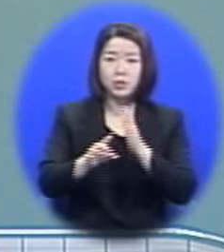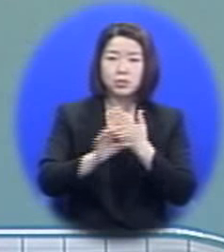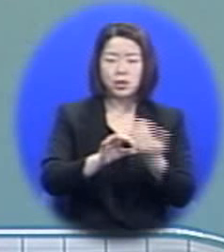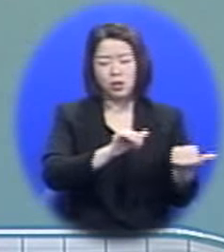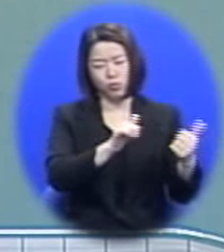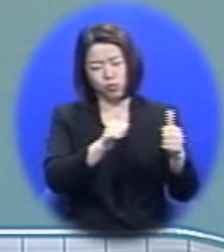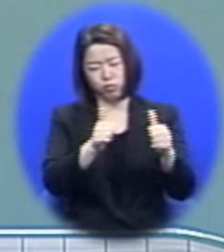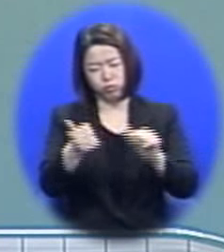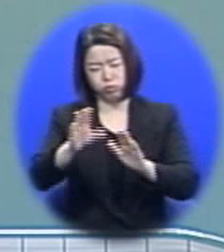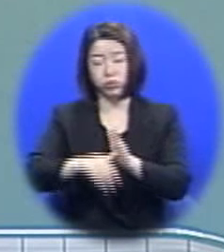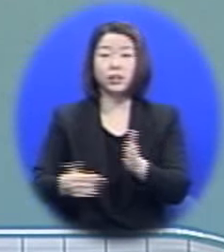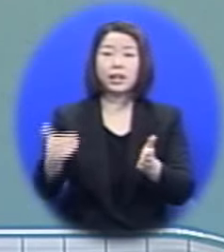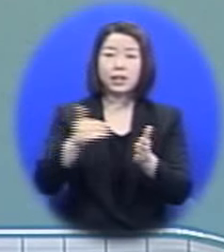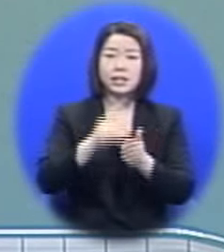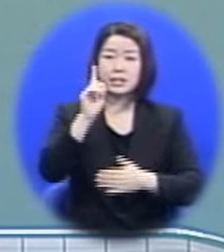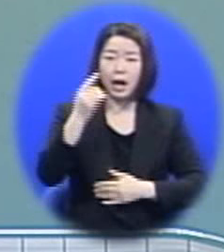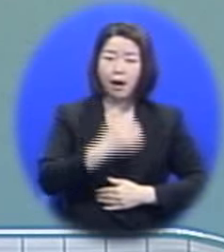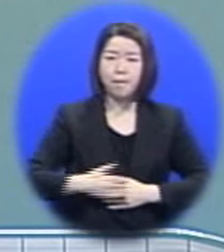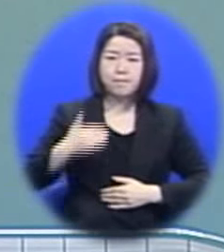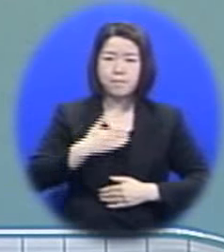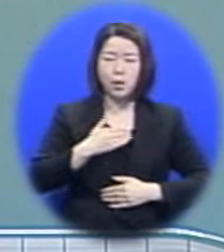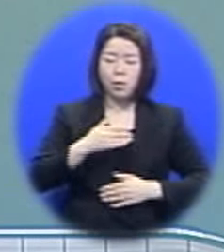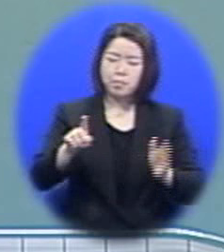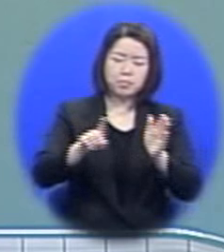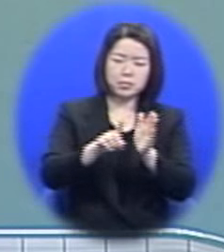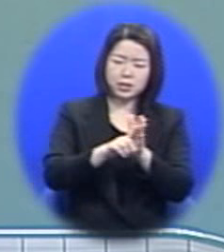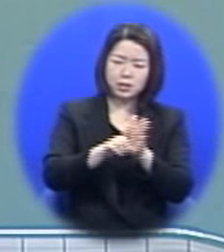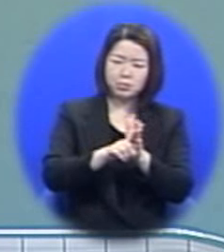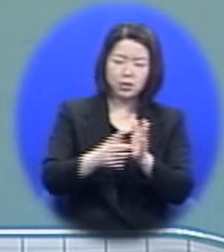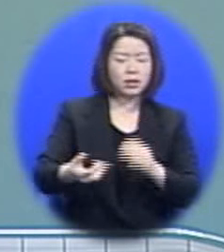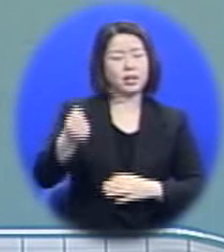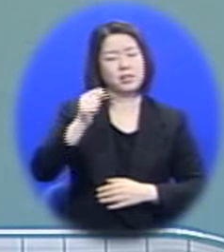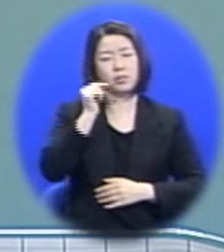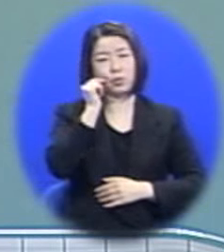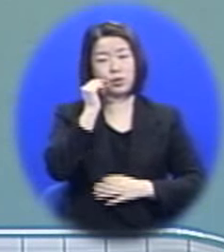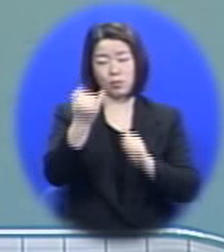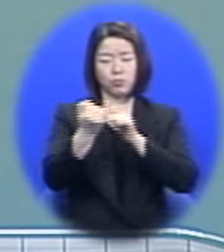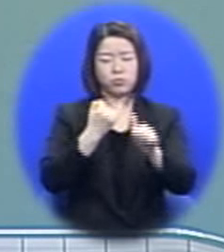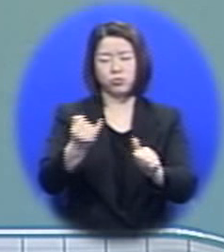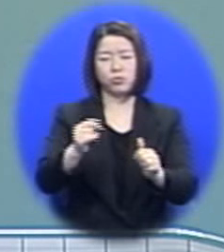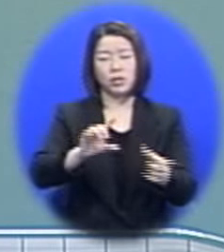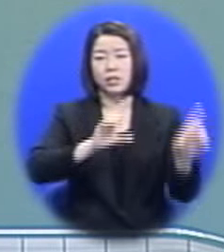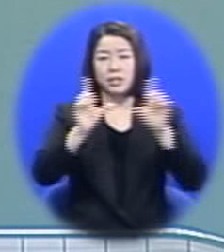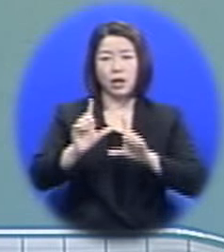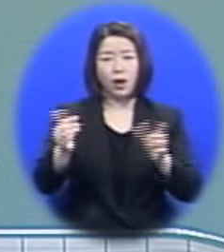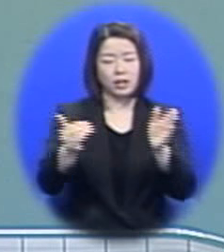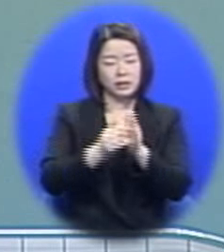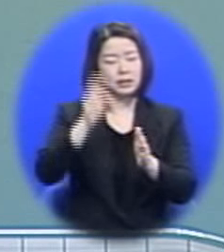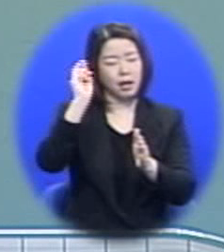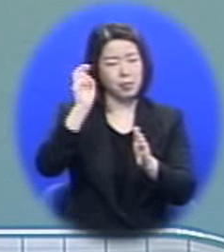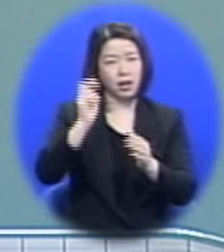때까지 한 몸인 믿음 한번 가져보지 못하고 부부 생활 끝냅니다.